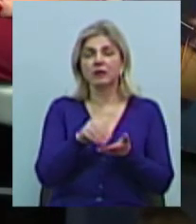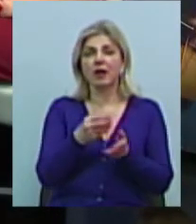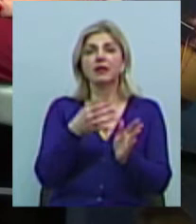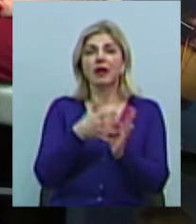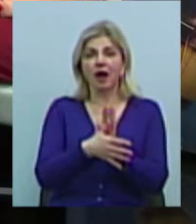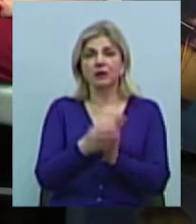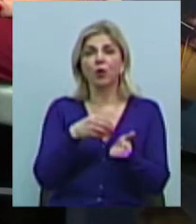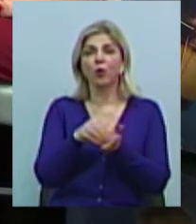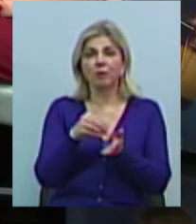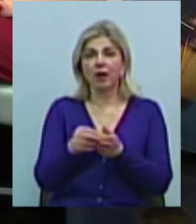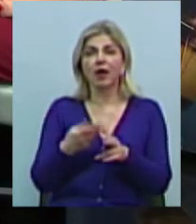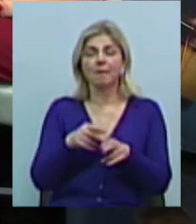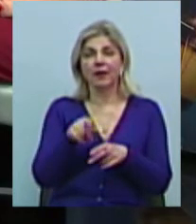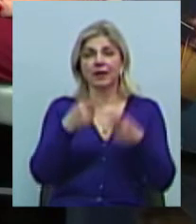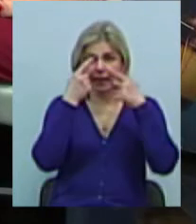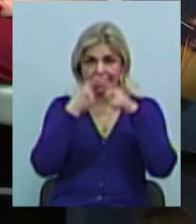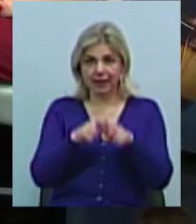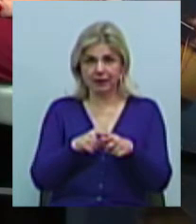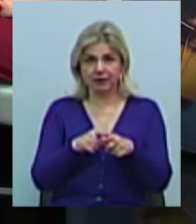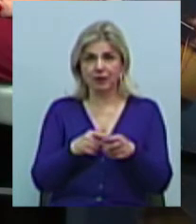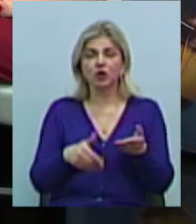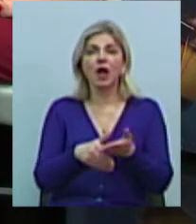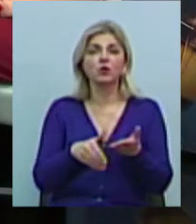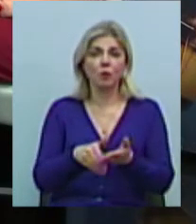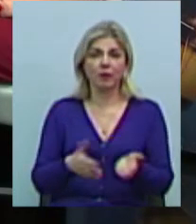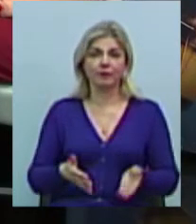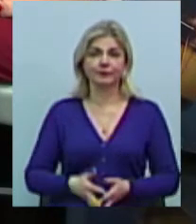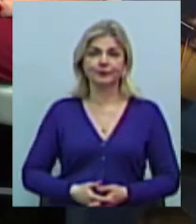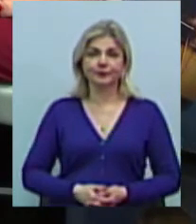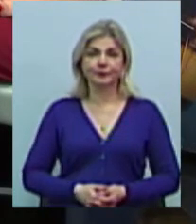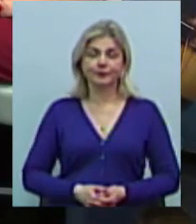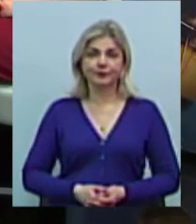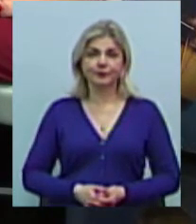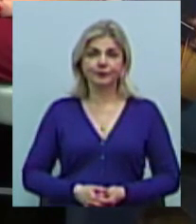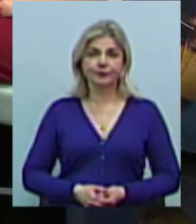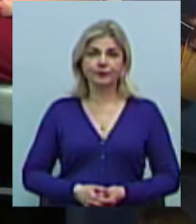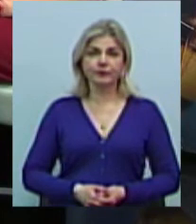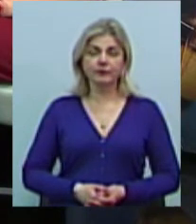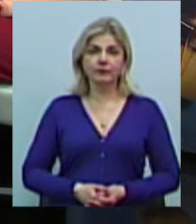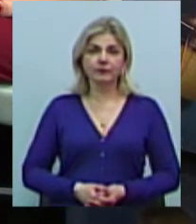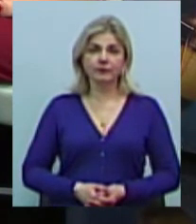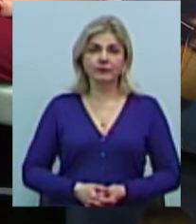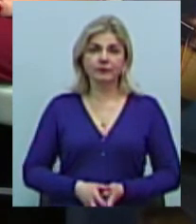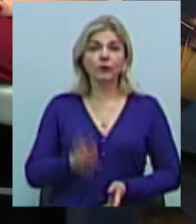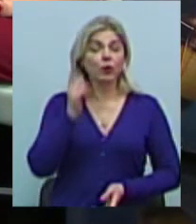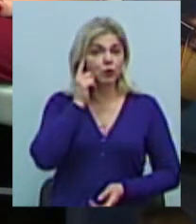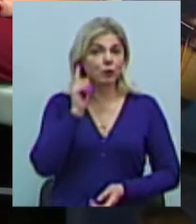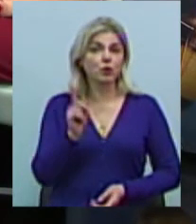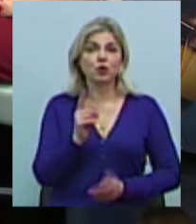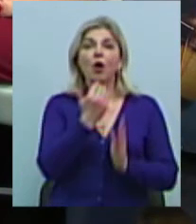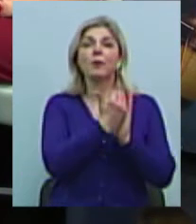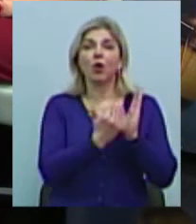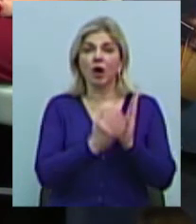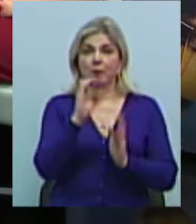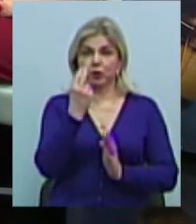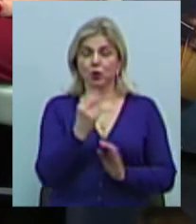тратять, купляючи саме ці технічні засоби. І я думаю, що програма